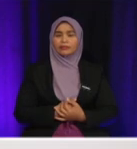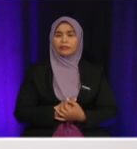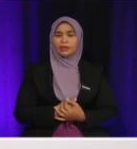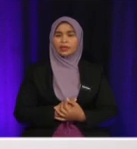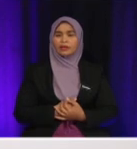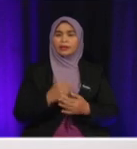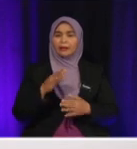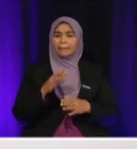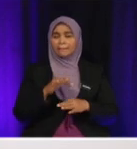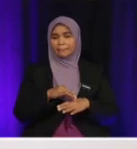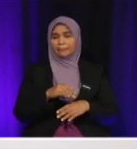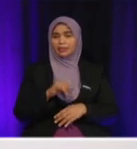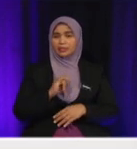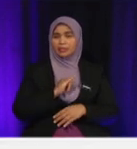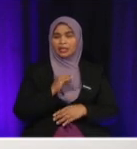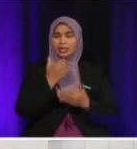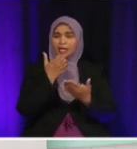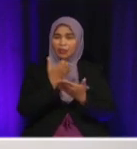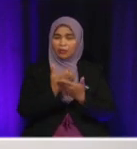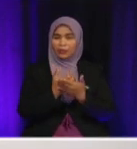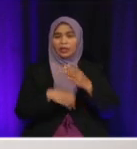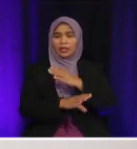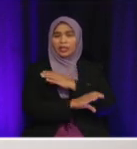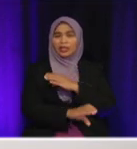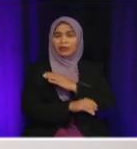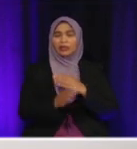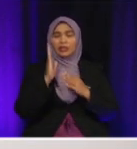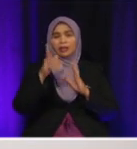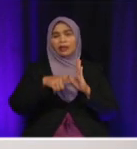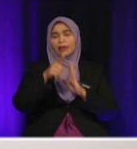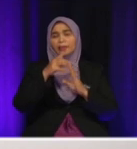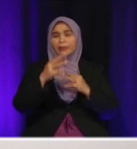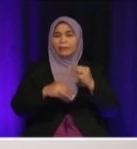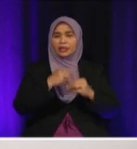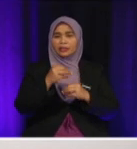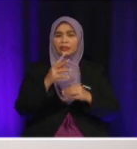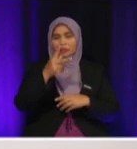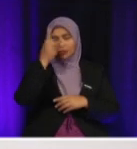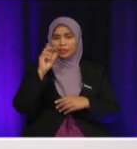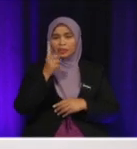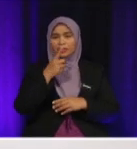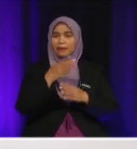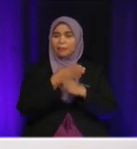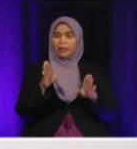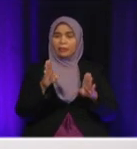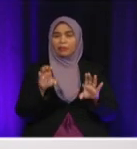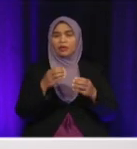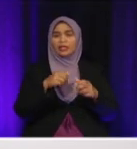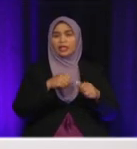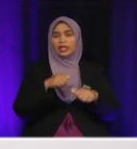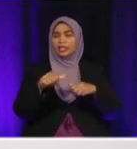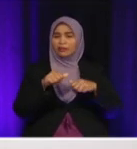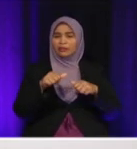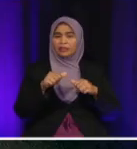Pada pandangan saya, ekonomi negara akan lebih maju kerana kita bebas melakukan aktiviti tanpa rasa takut.